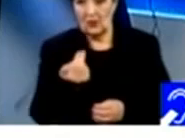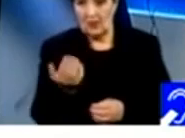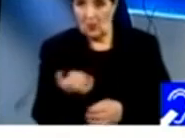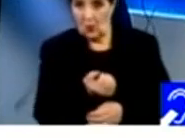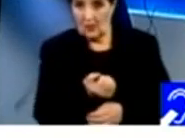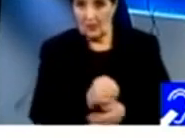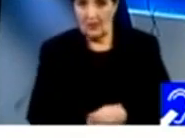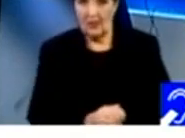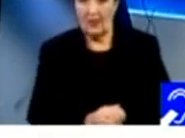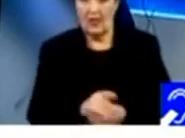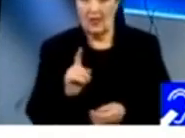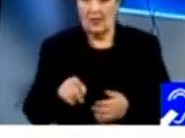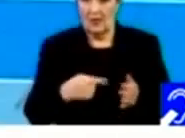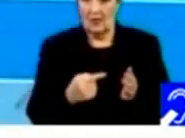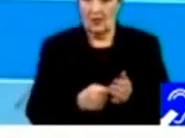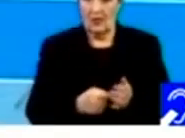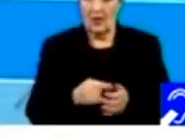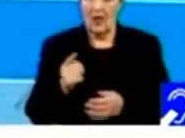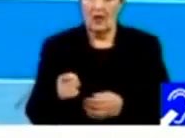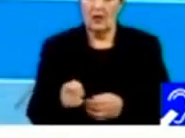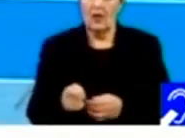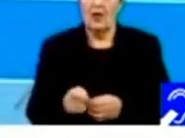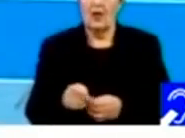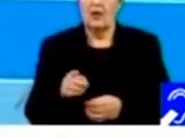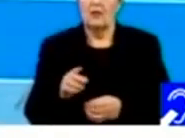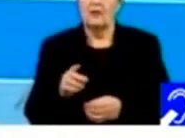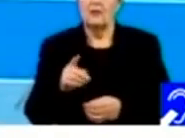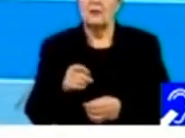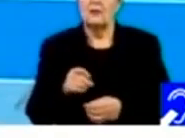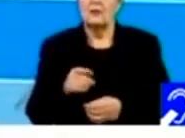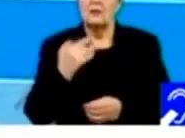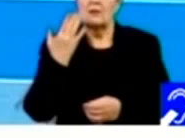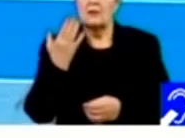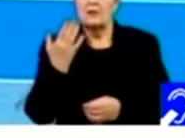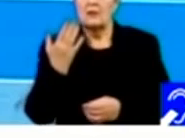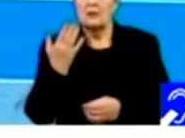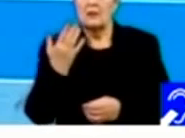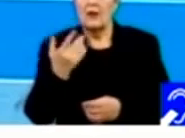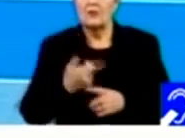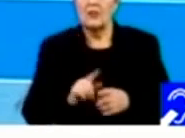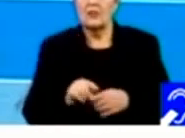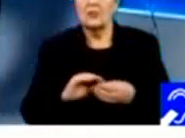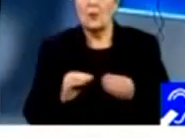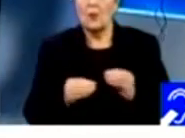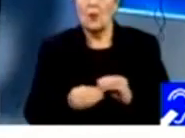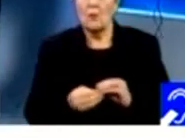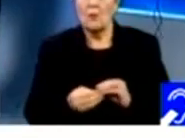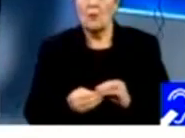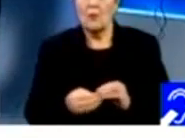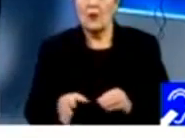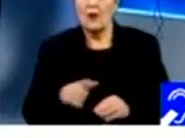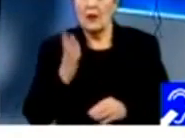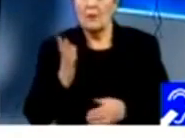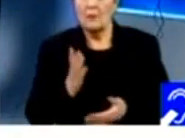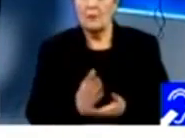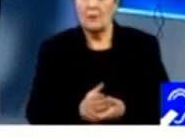Noastră aveți probe concludente? Există anumite dosare inițiate pe această problemă? Sau sunt doar simple declarații electorale?